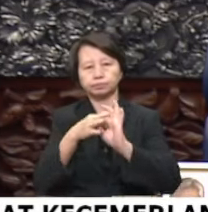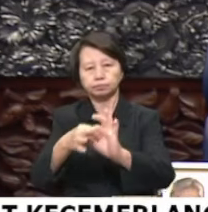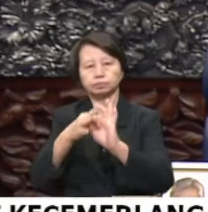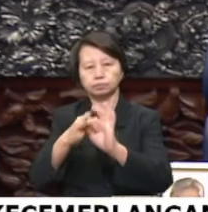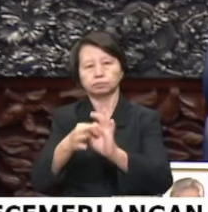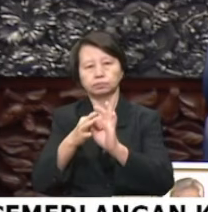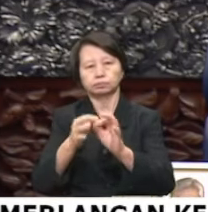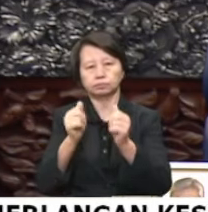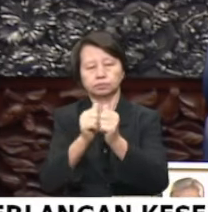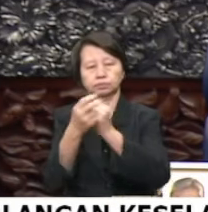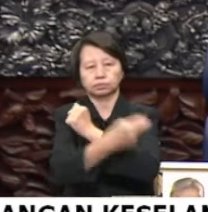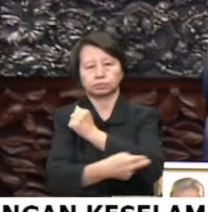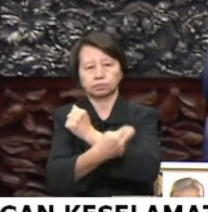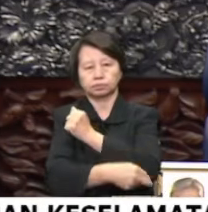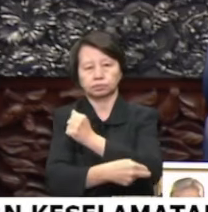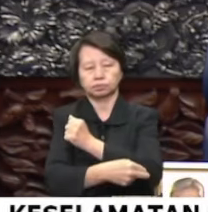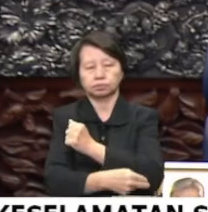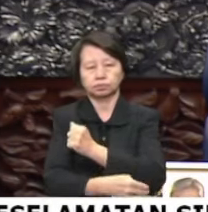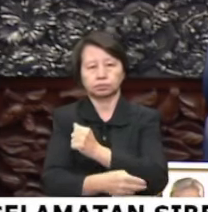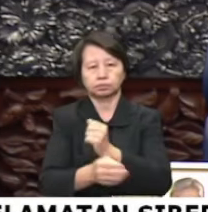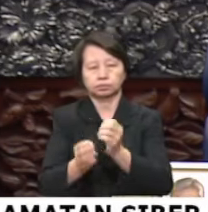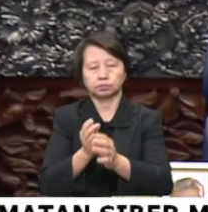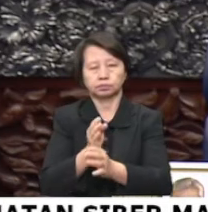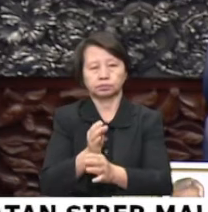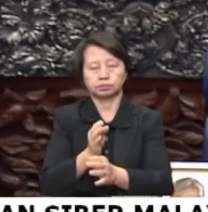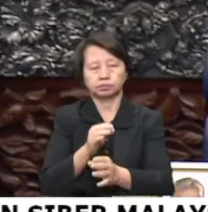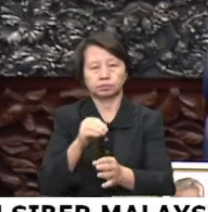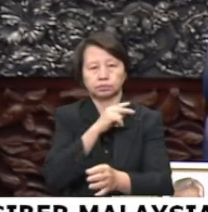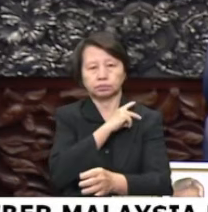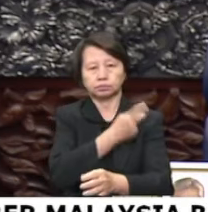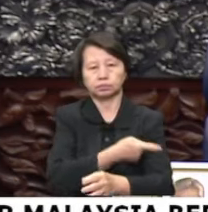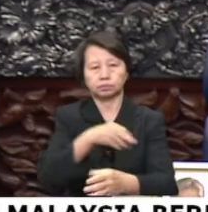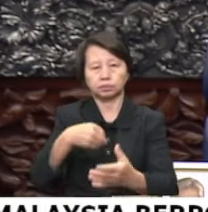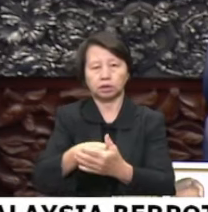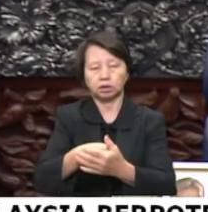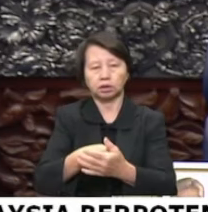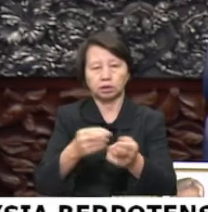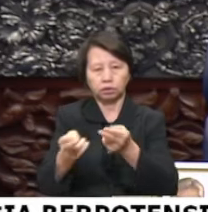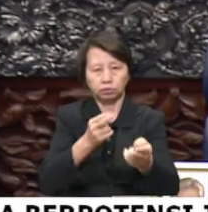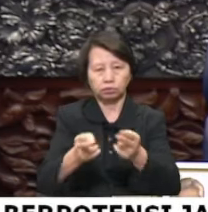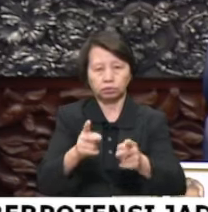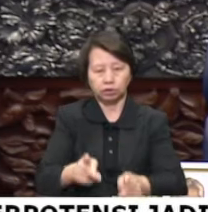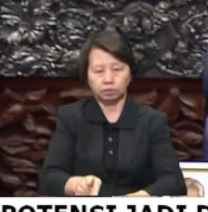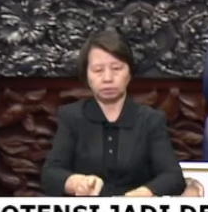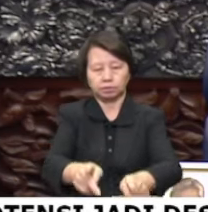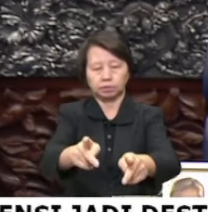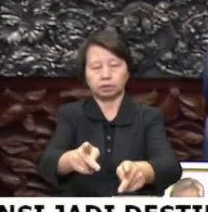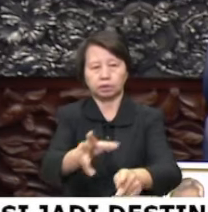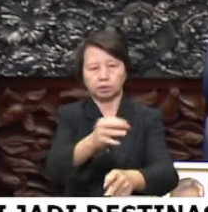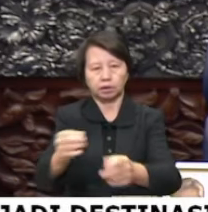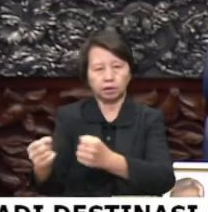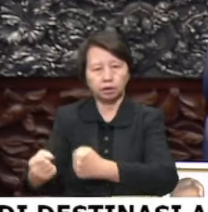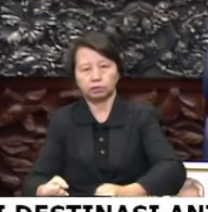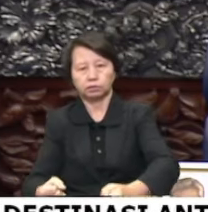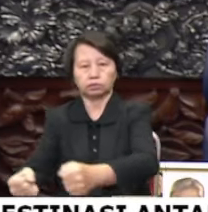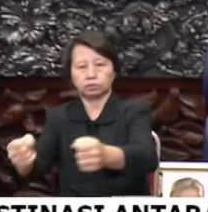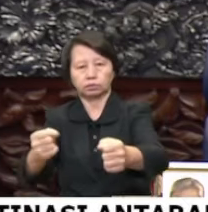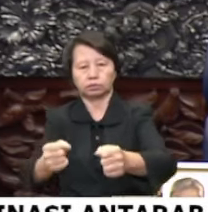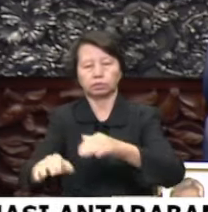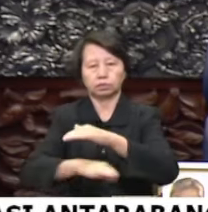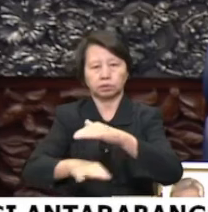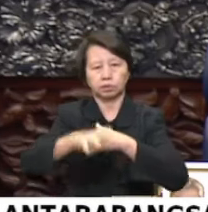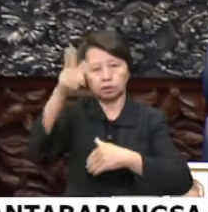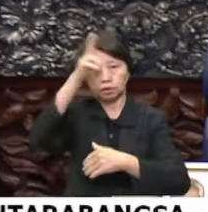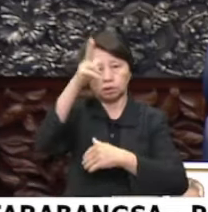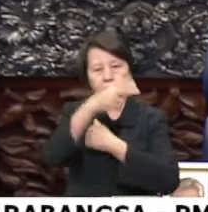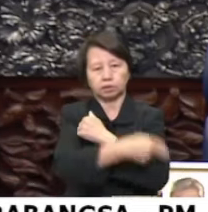dengan negeri, sebab bidang kuasa dalam pengurusan peparitan dan juga sebahagian sungai adalah juga bidang kuasa kerajaan